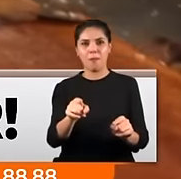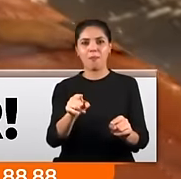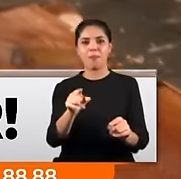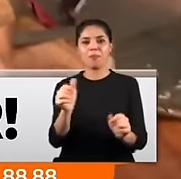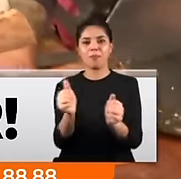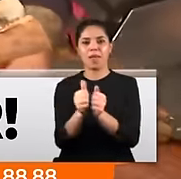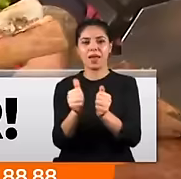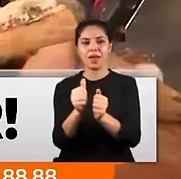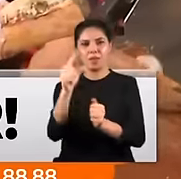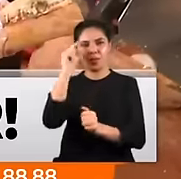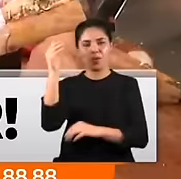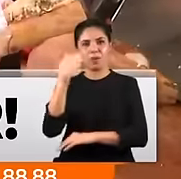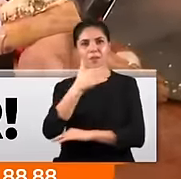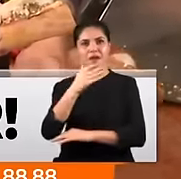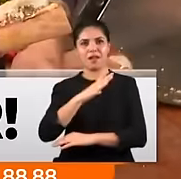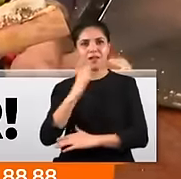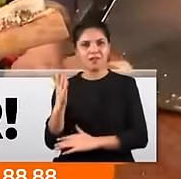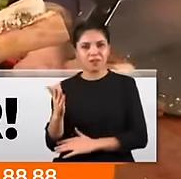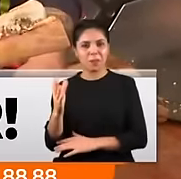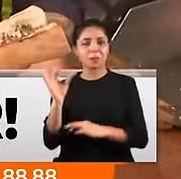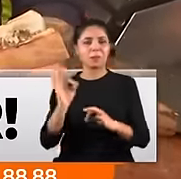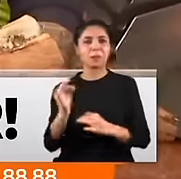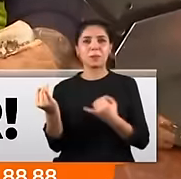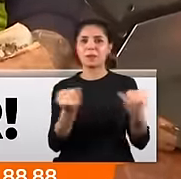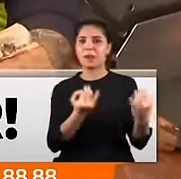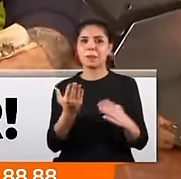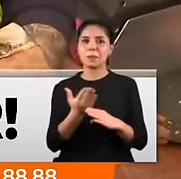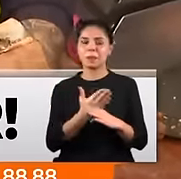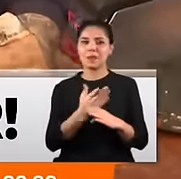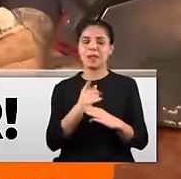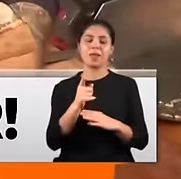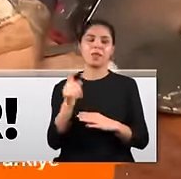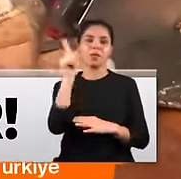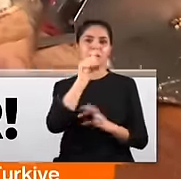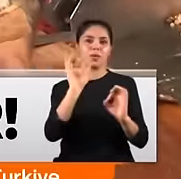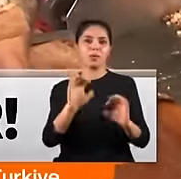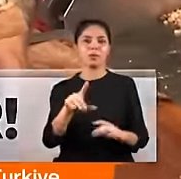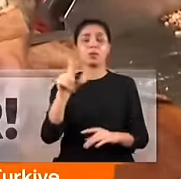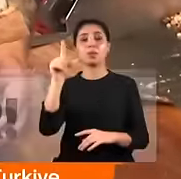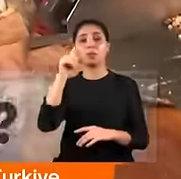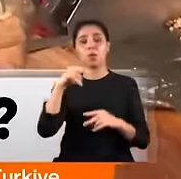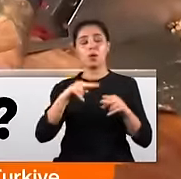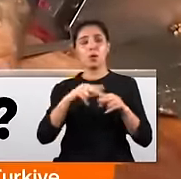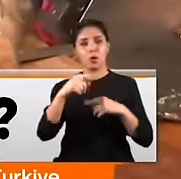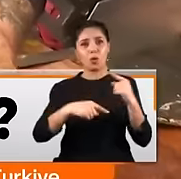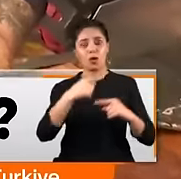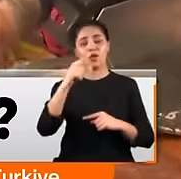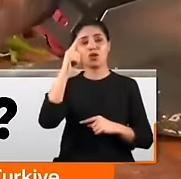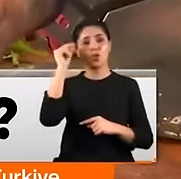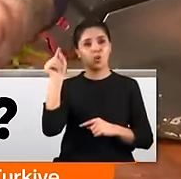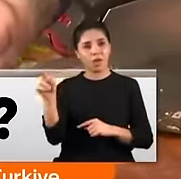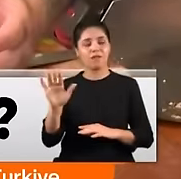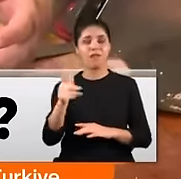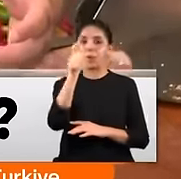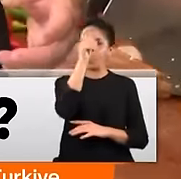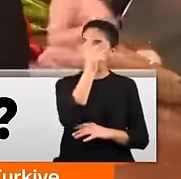yanındaysa Yunanistan bayrağı vardı. Şimdi asıl tartışma ise öyle başladı. Kokoreç Yunanların mı yoksa Türklerin mi?